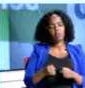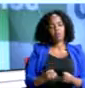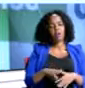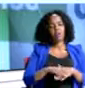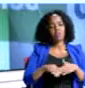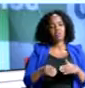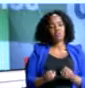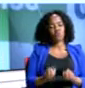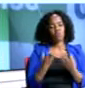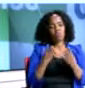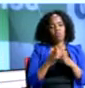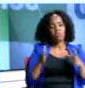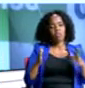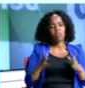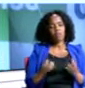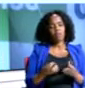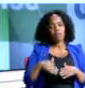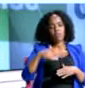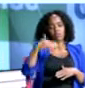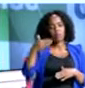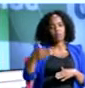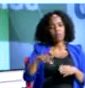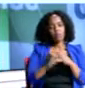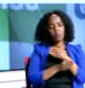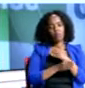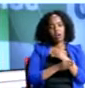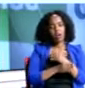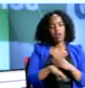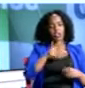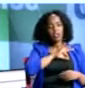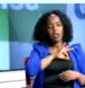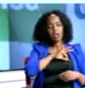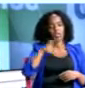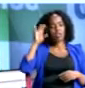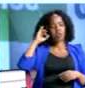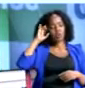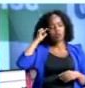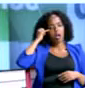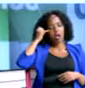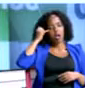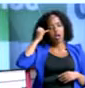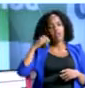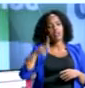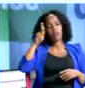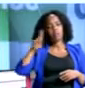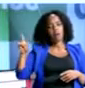edda basti boleh tu cukan dendese biyoni akat aliani Korean kibba